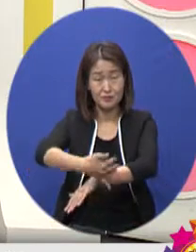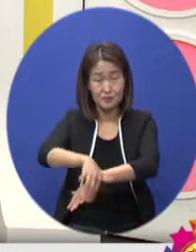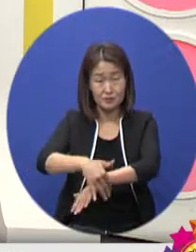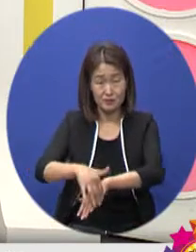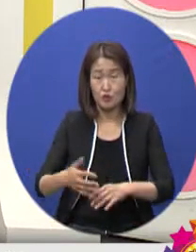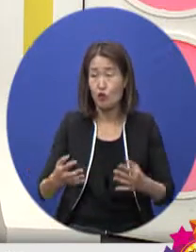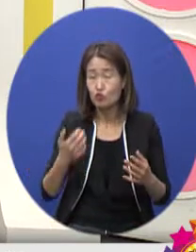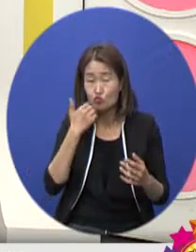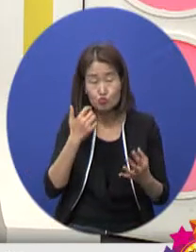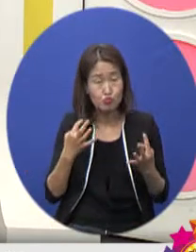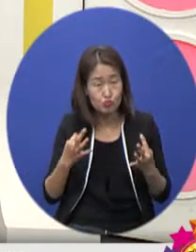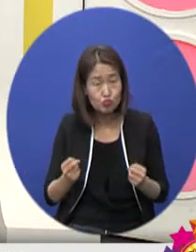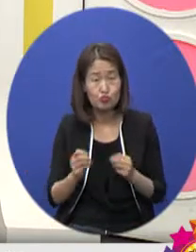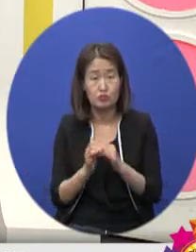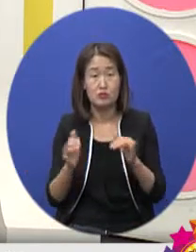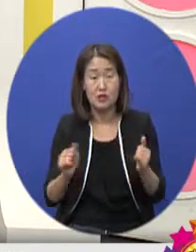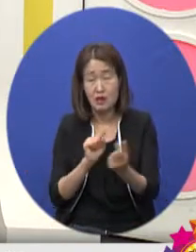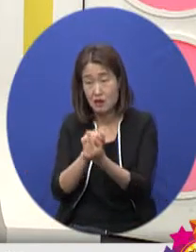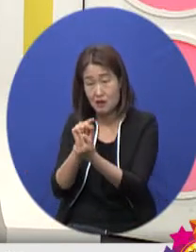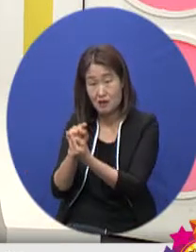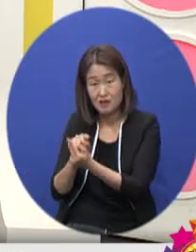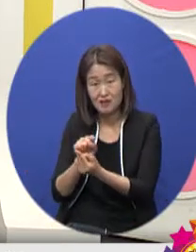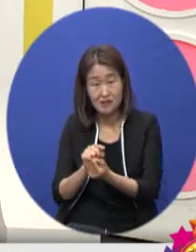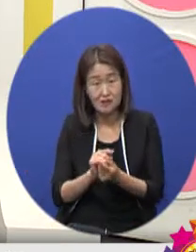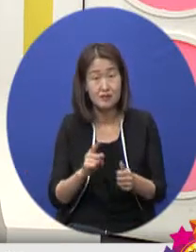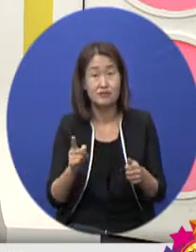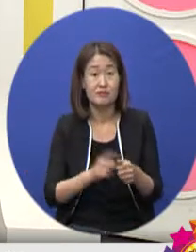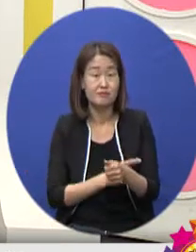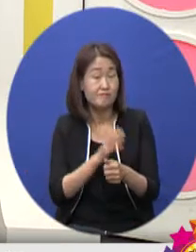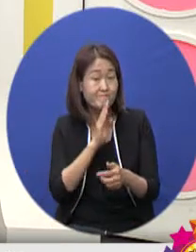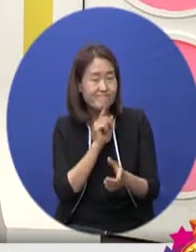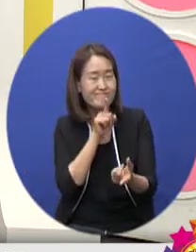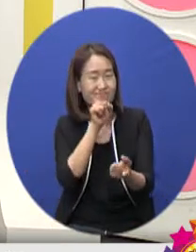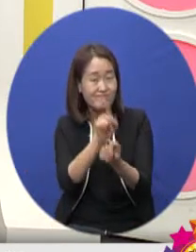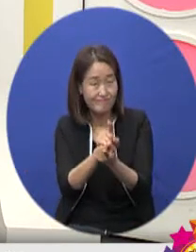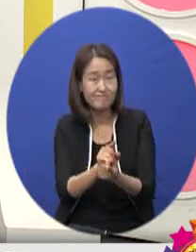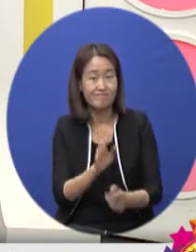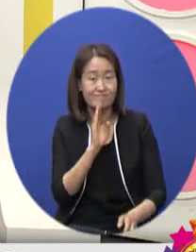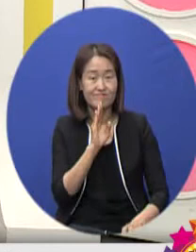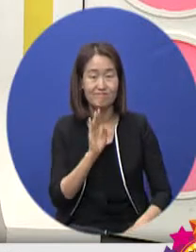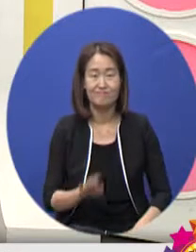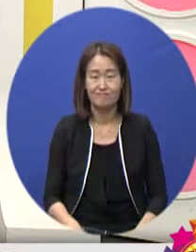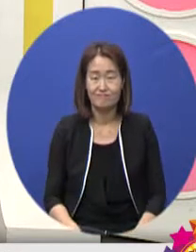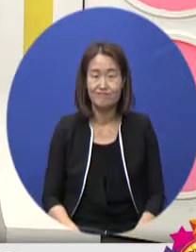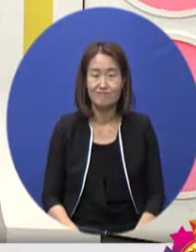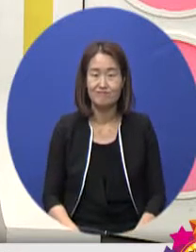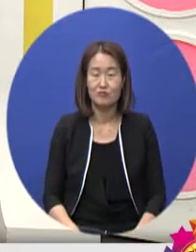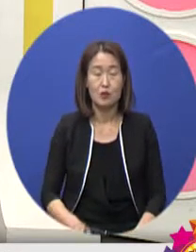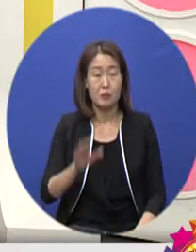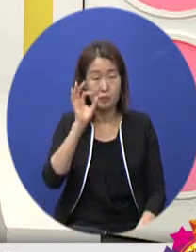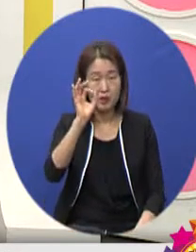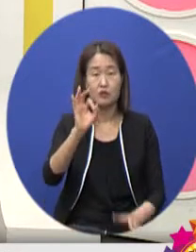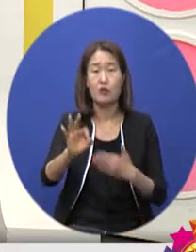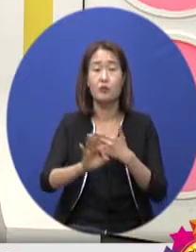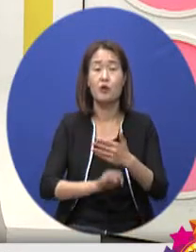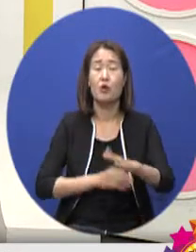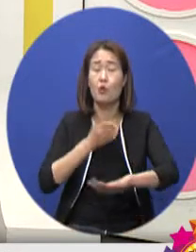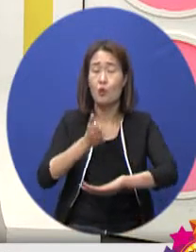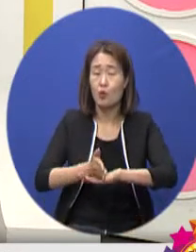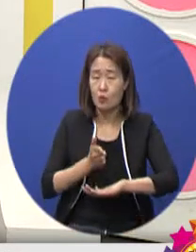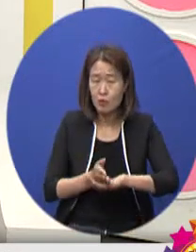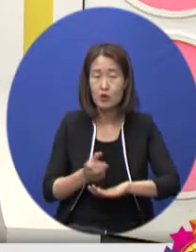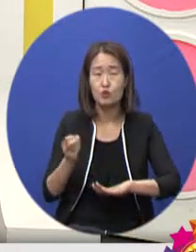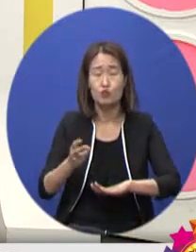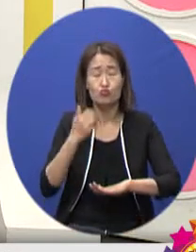많은 분들하고 이렇게 접촉을 네. 하게 되시잖아요. 만나시게 되시잖아요. 네네. 네. 그러다 보면은 고마운 분이나